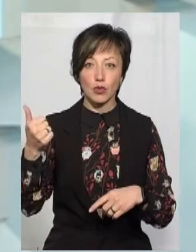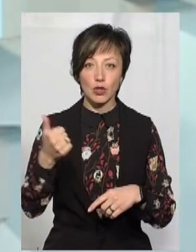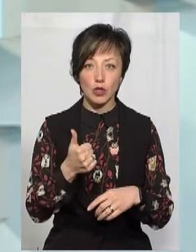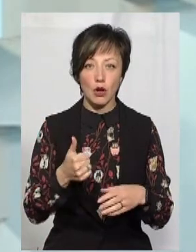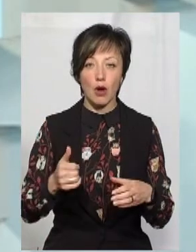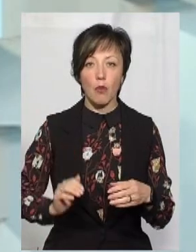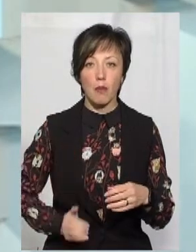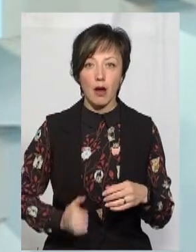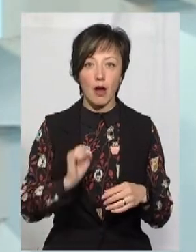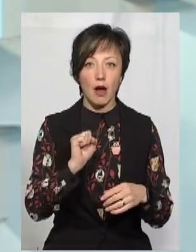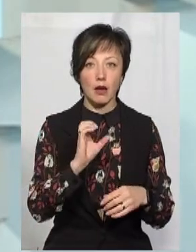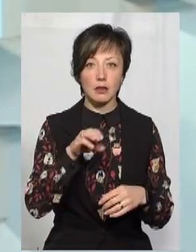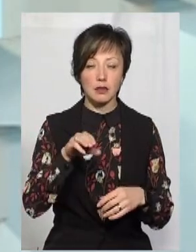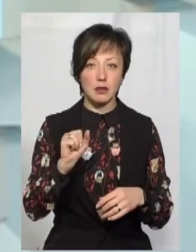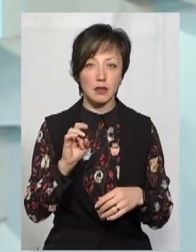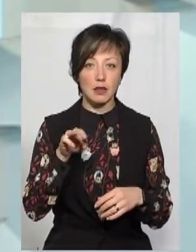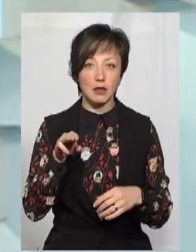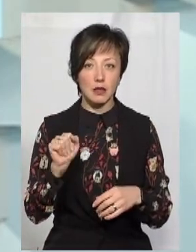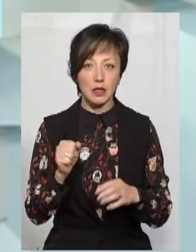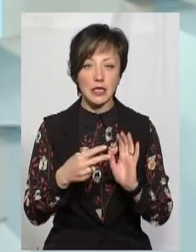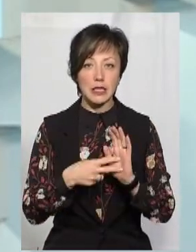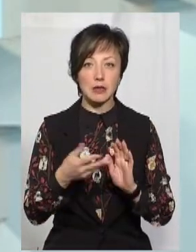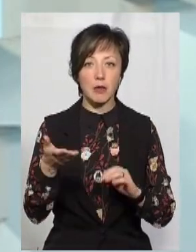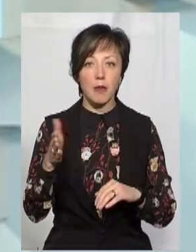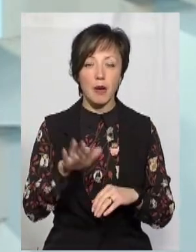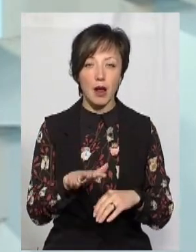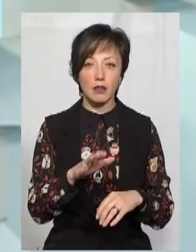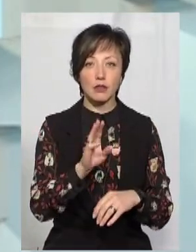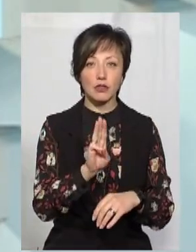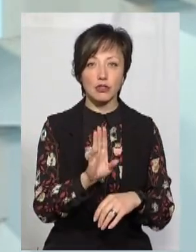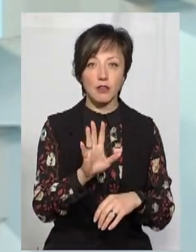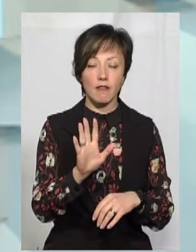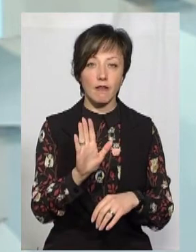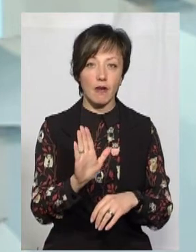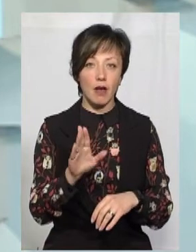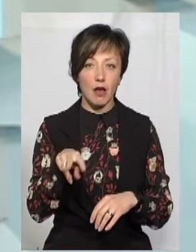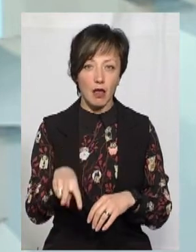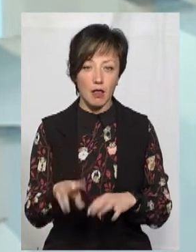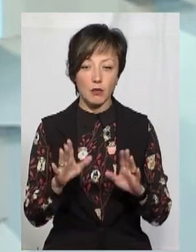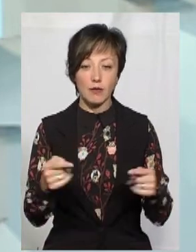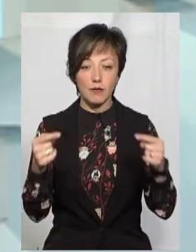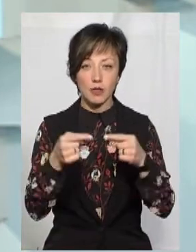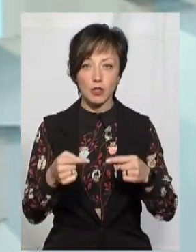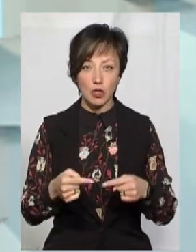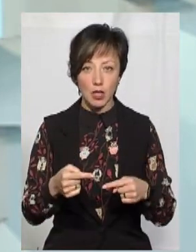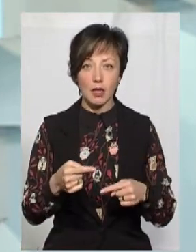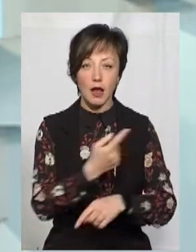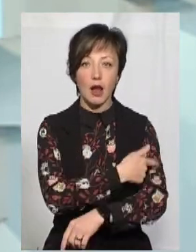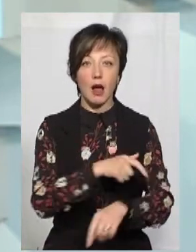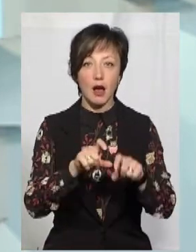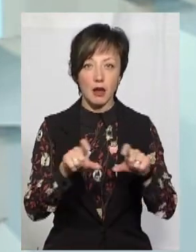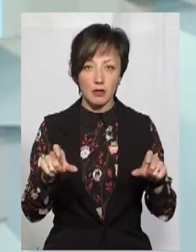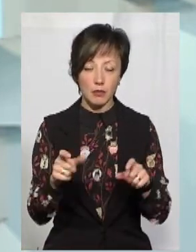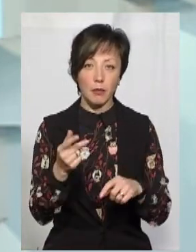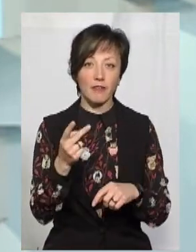до цього, і вона хоче передати в Хмельницькій області 7 апаратів ШВЛ. Ми зараз також визначили ті лікарні, які вони отримують. Один апарат